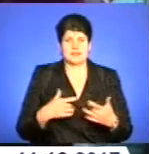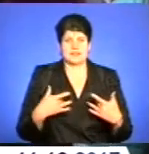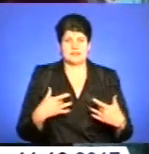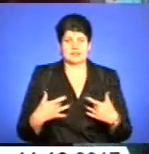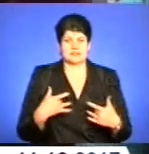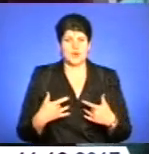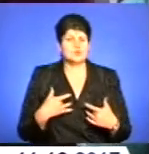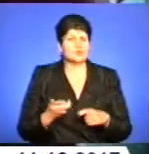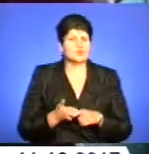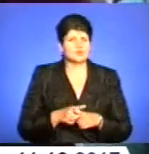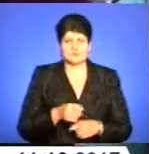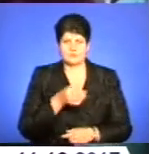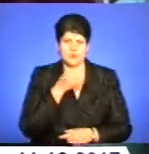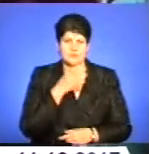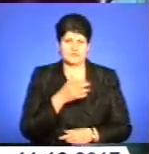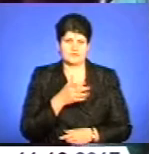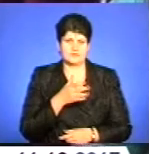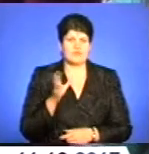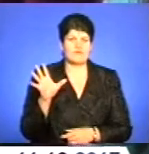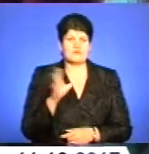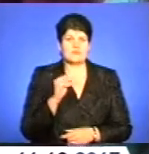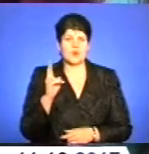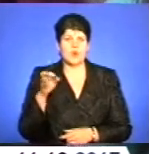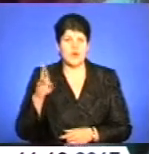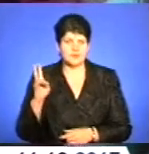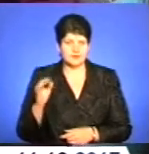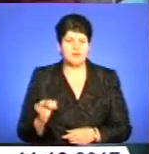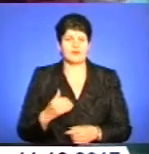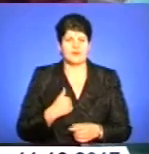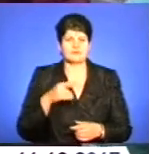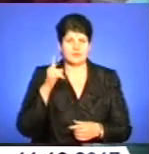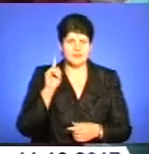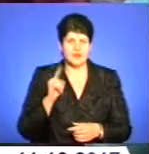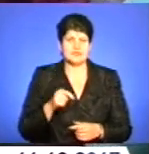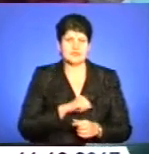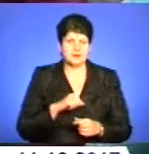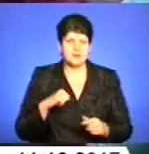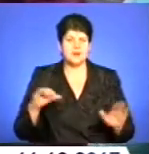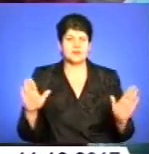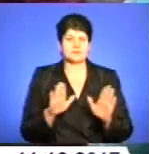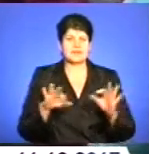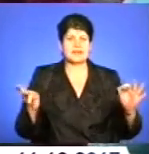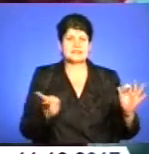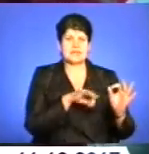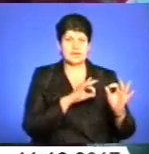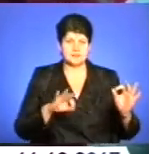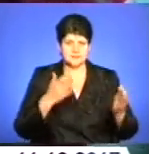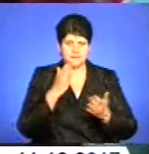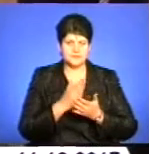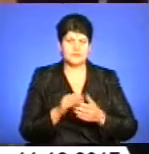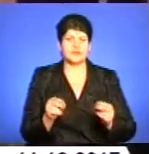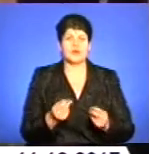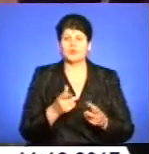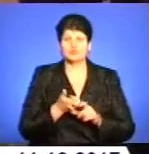дуже сподобався, і ну, ці всі колядки майже всі я знаю. І сама співаю, і на скрипці граю, але ну, дуже